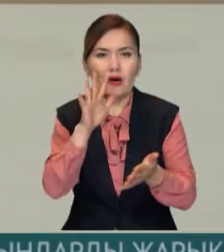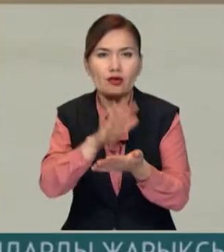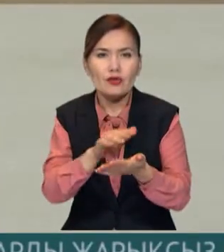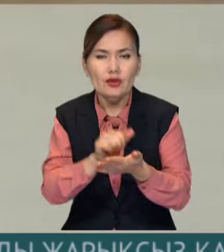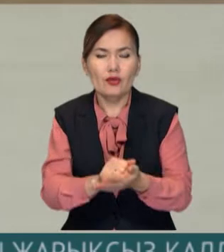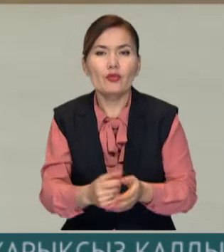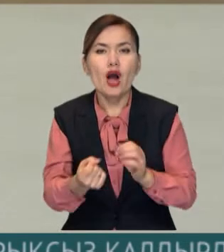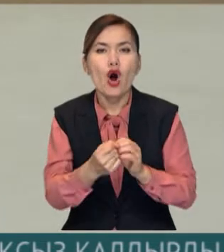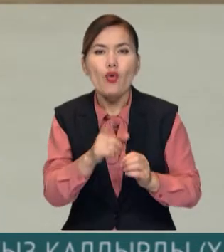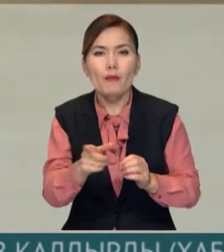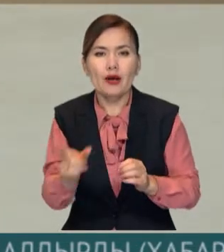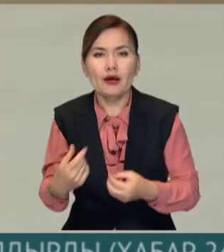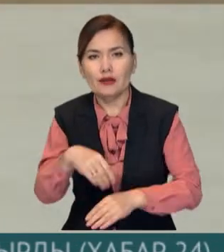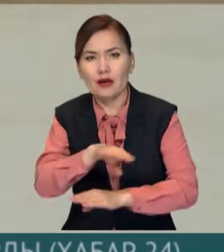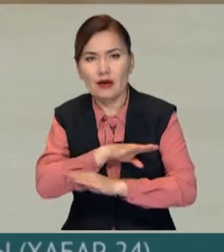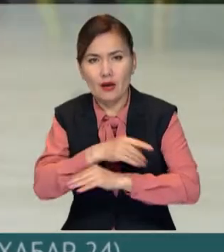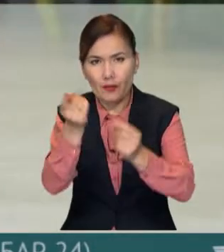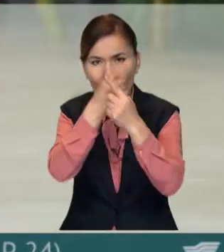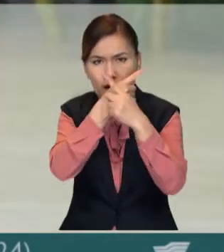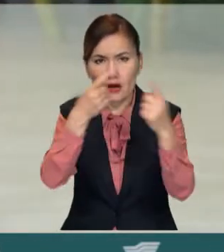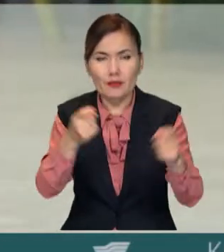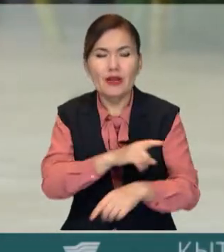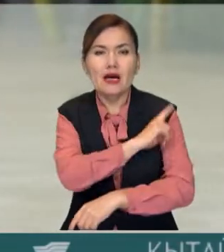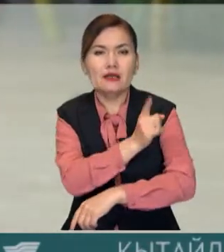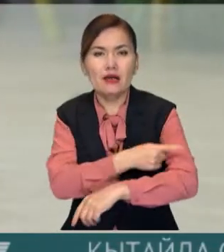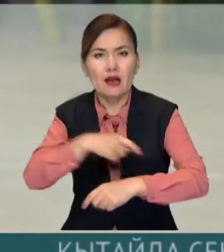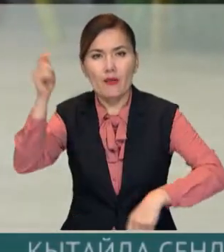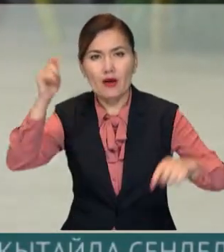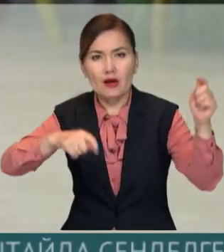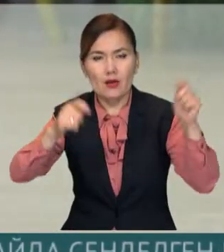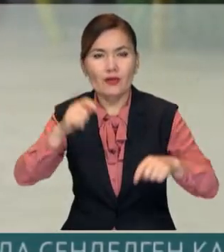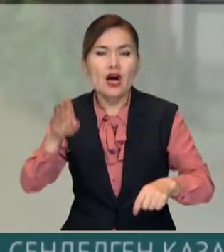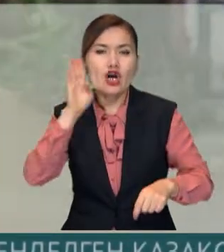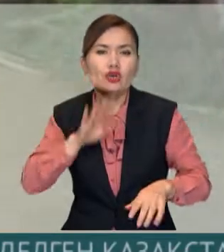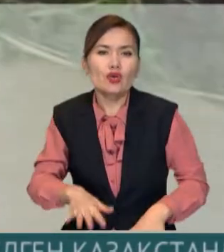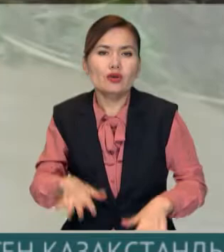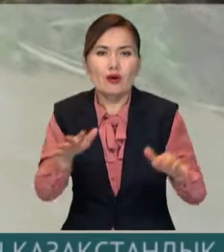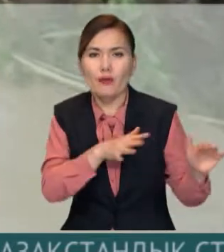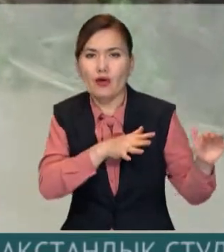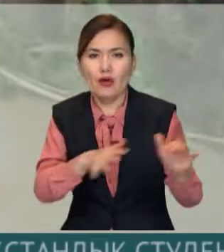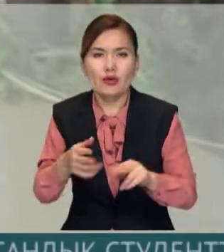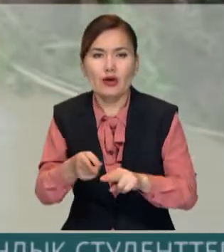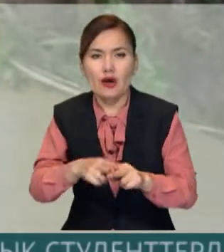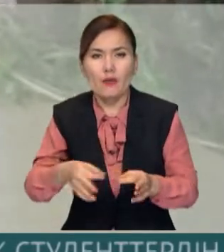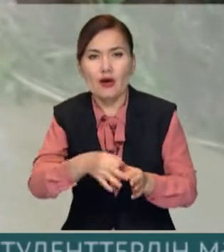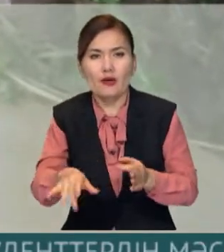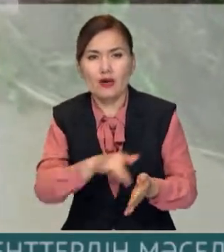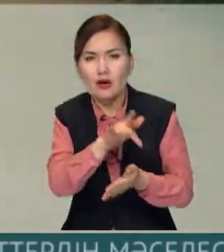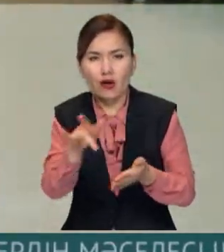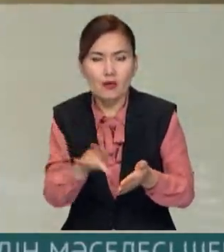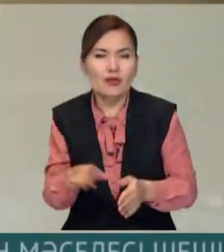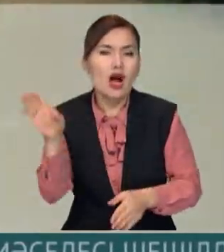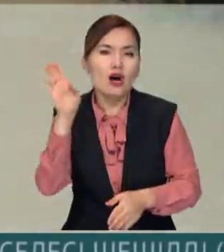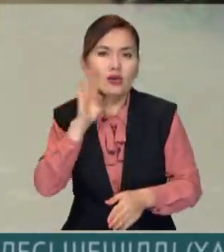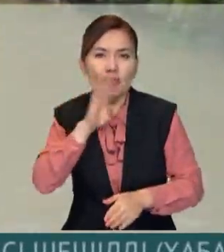тропикалық дауылынан 11 адамның қаза тапқаны хабарланған еді. Тоқтаусыз жауған жауын су тасқынына ұласып, Оахака штатында